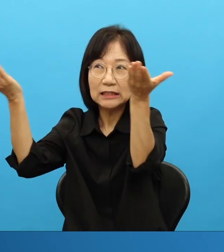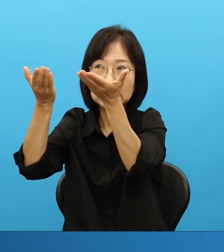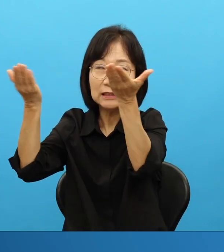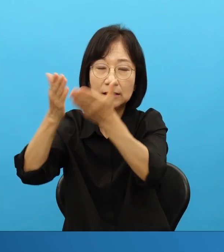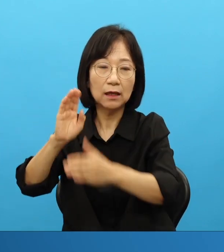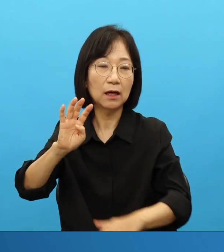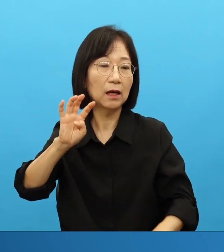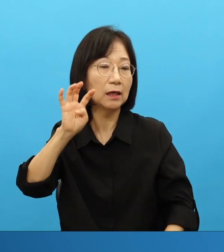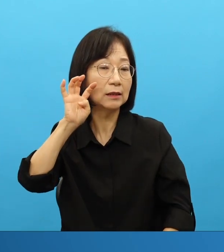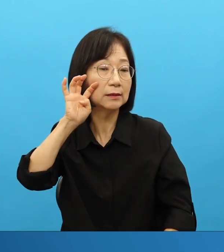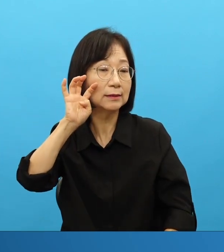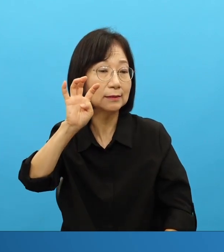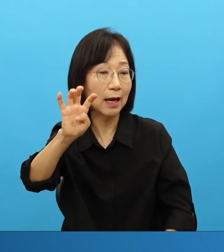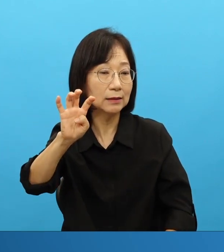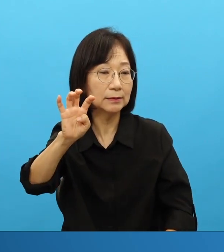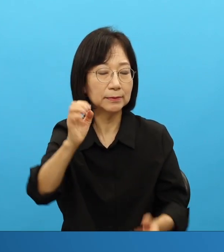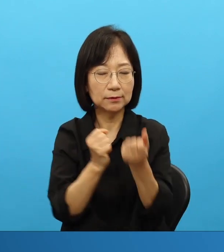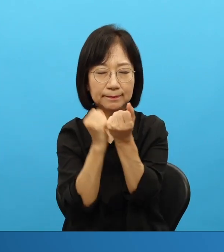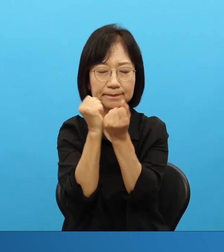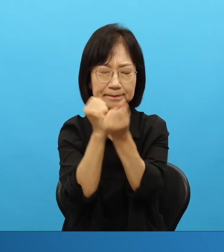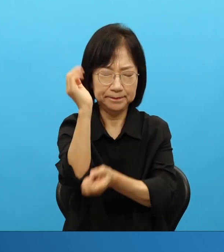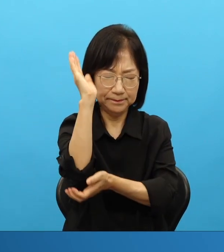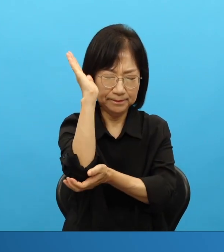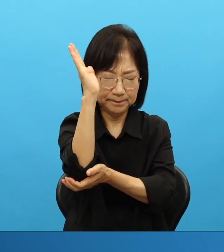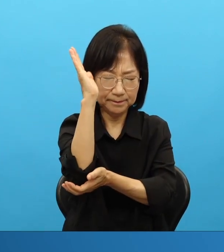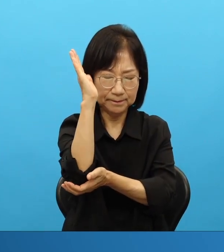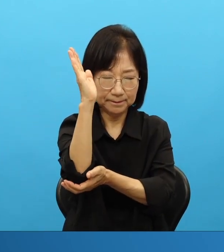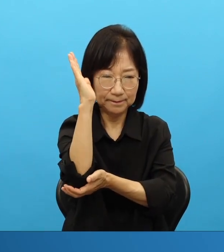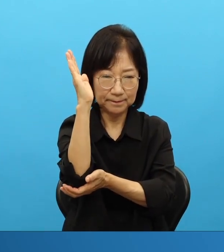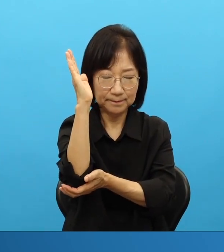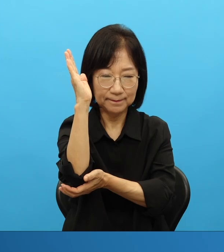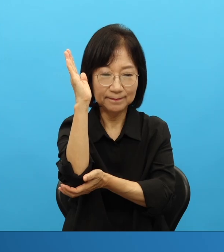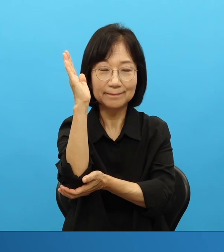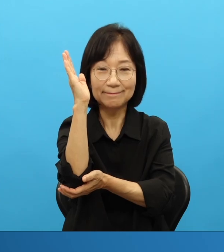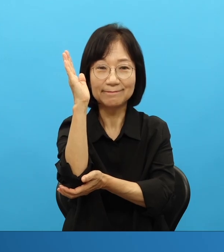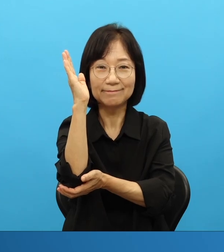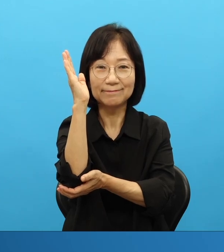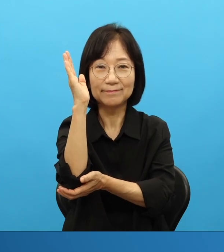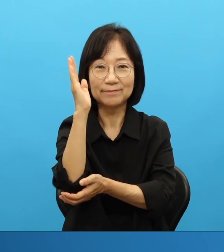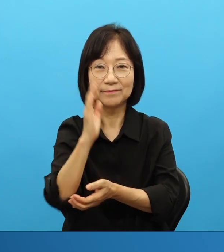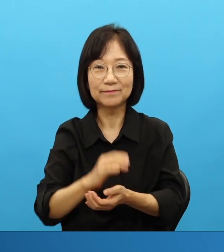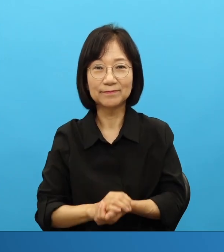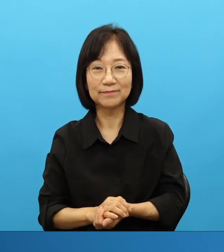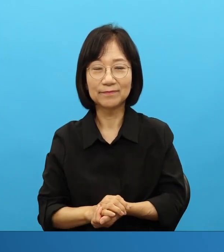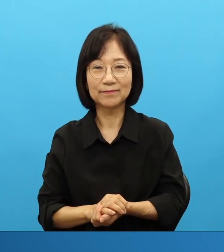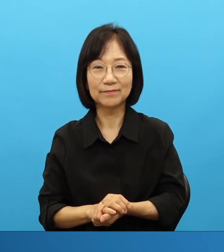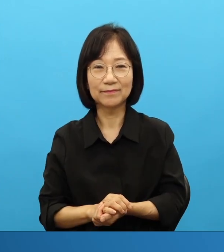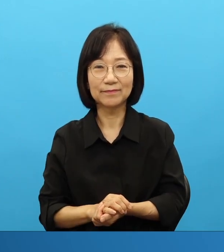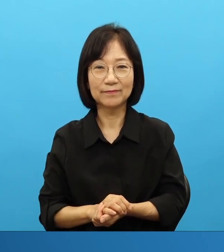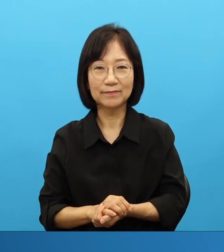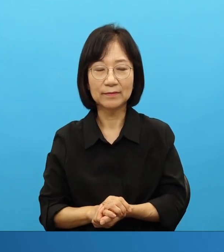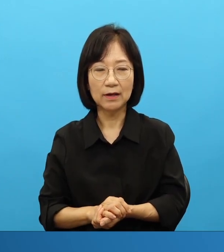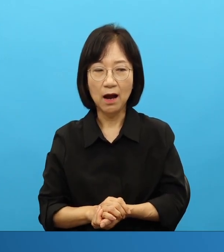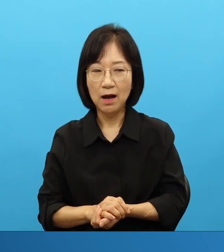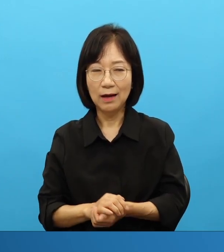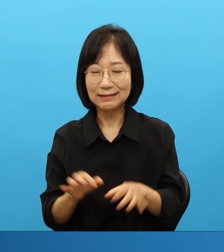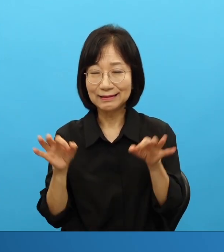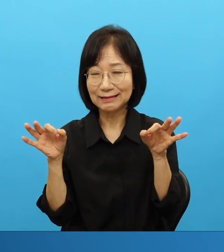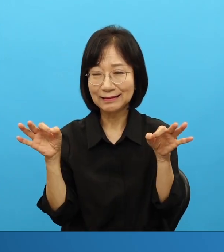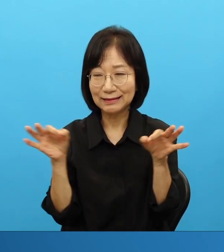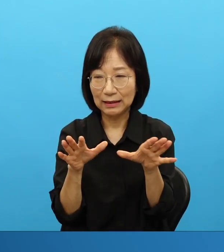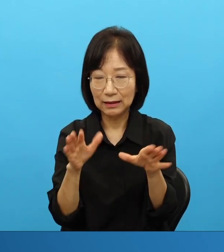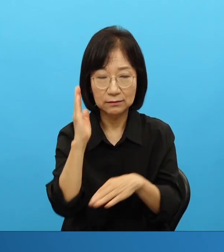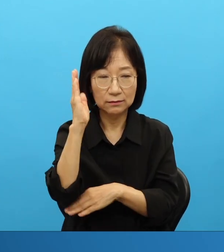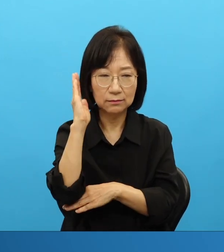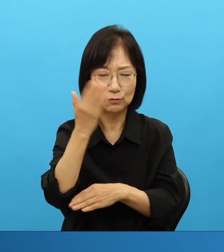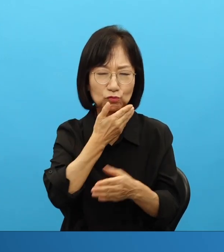about the things pertaining to the kingdom of God for 40 days. 자, 5초만 얘기해도 중요하다는 근데 40일을. And even if he